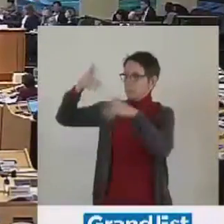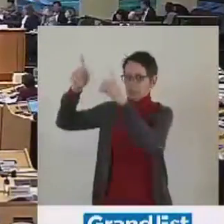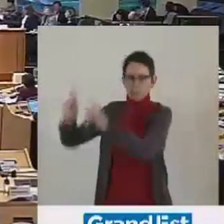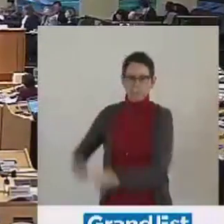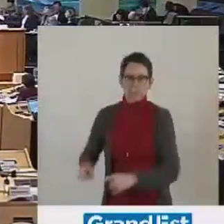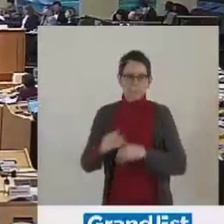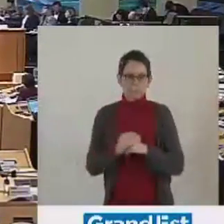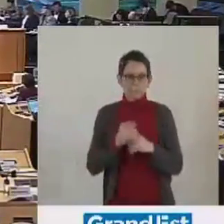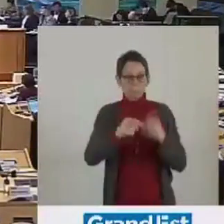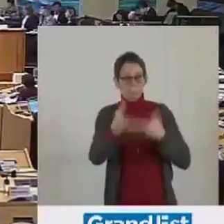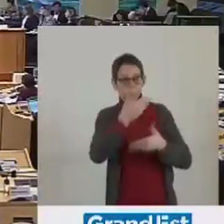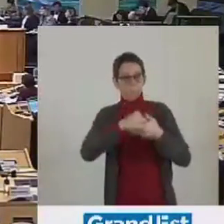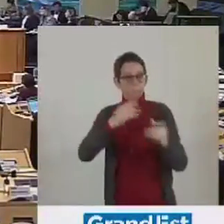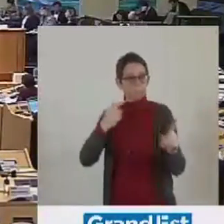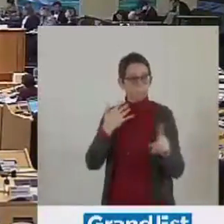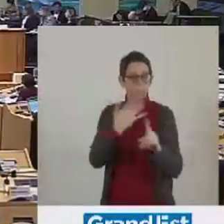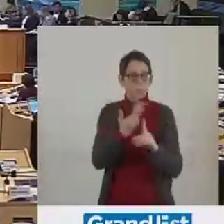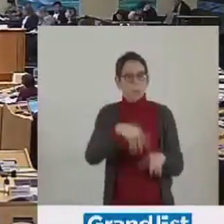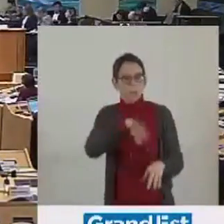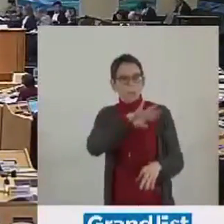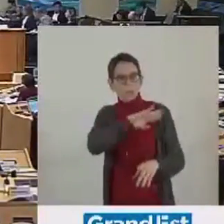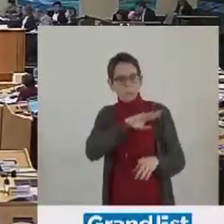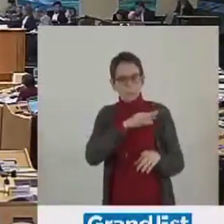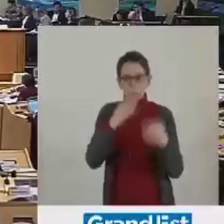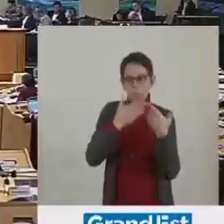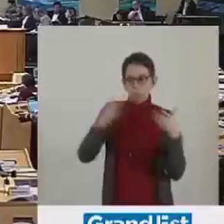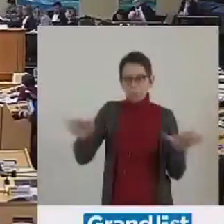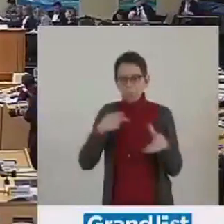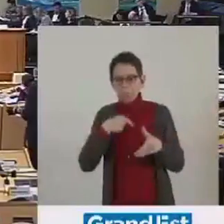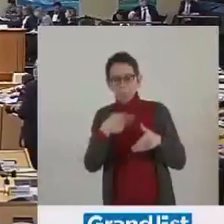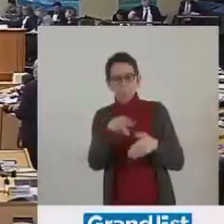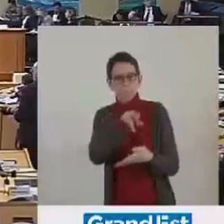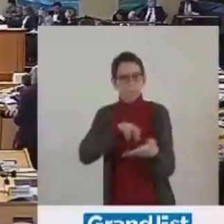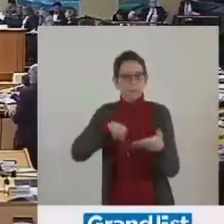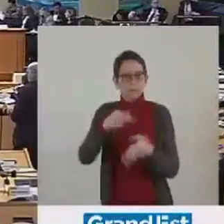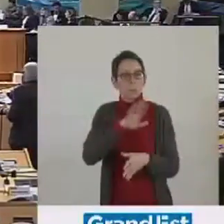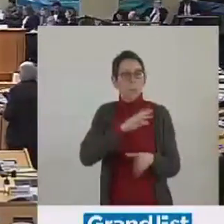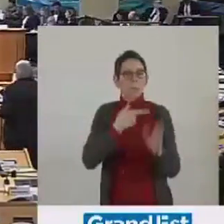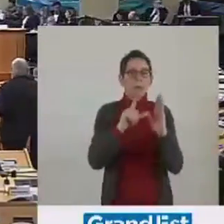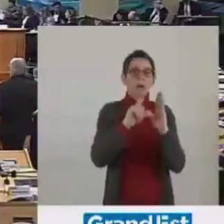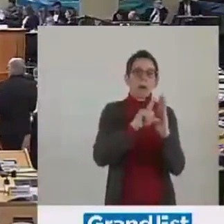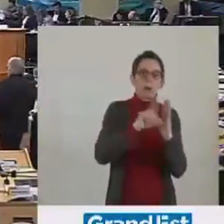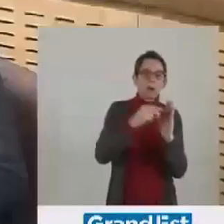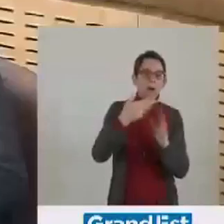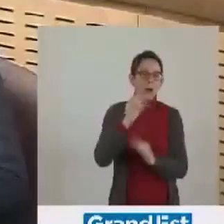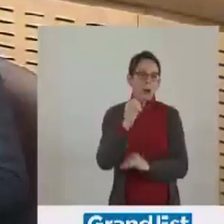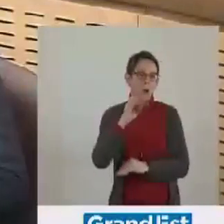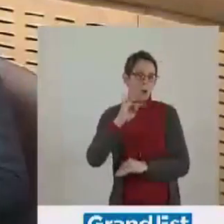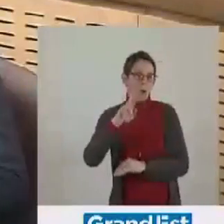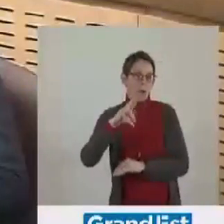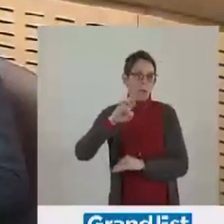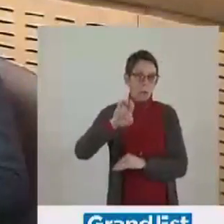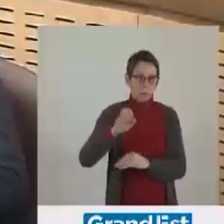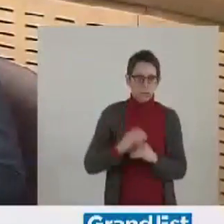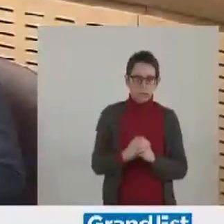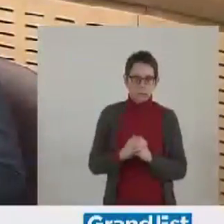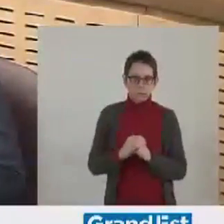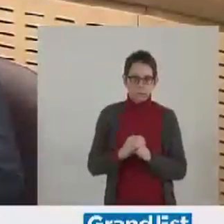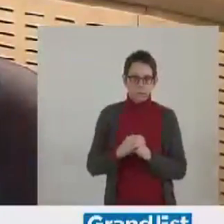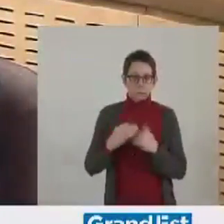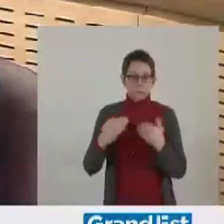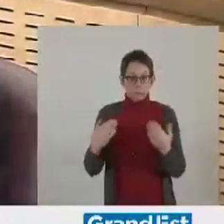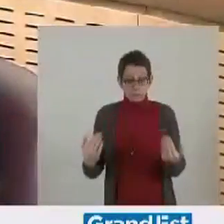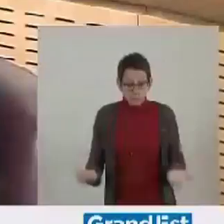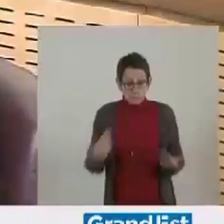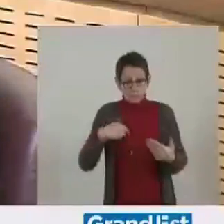dans un contexte de responsabilité élargie de la région du fait des lois MAPTAM et loi NOTRe qui confient désormais aux régions un rôle de chef de